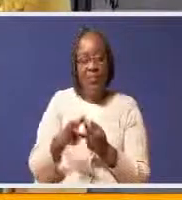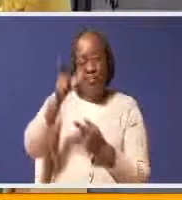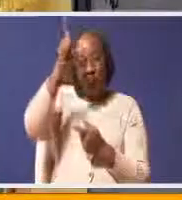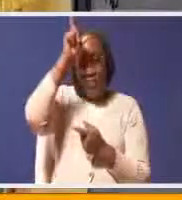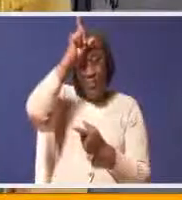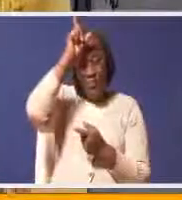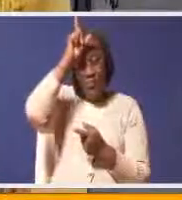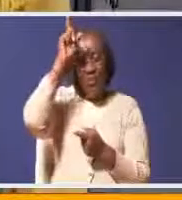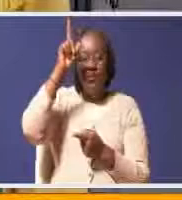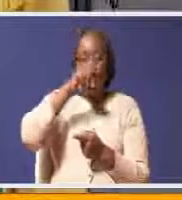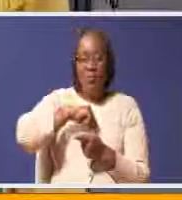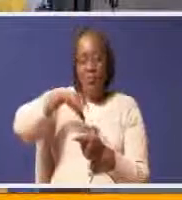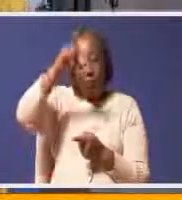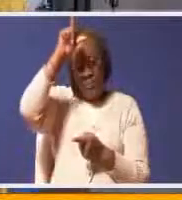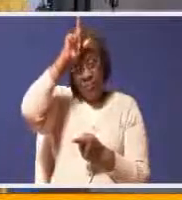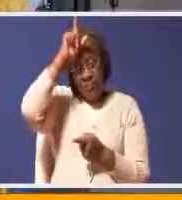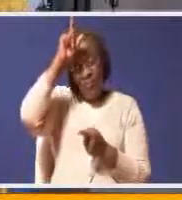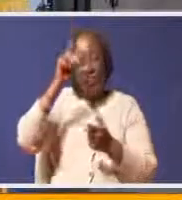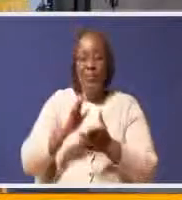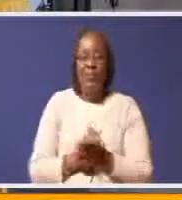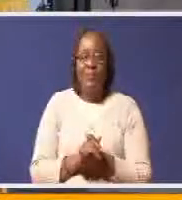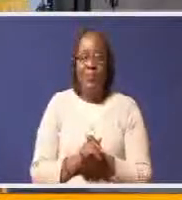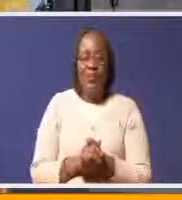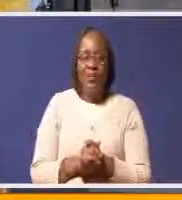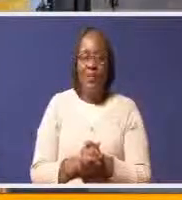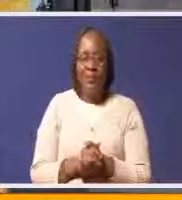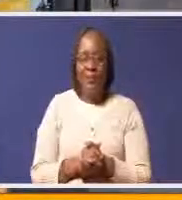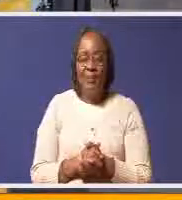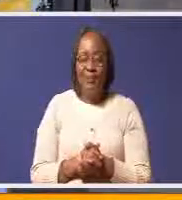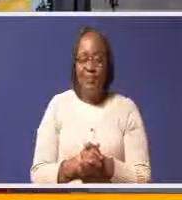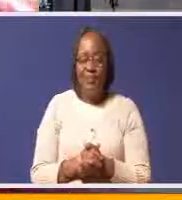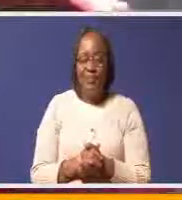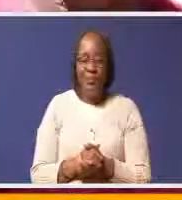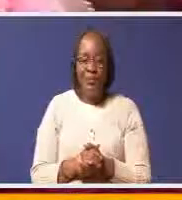na inaisha kienyeji. Nkiripotra, World TV, Bitambo Dhulimbriyoki.